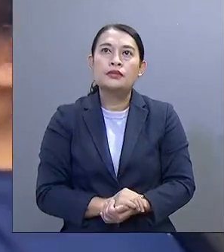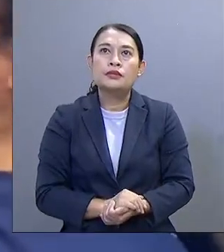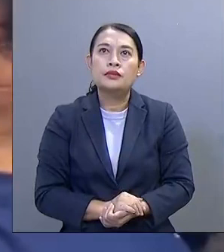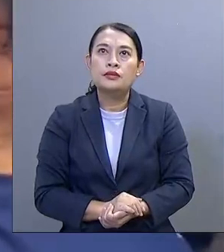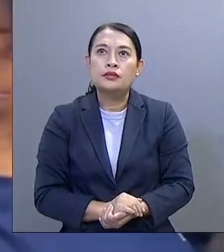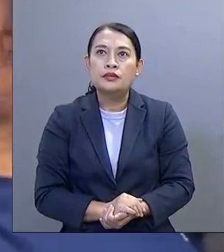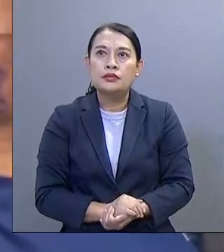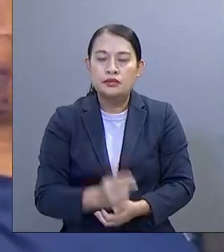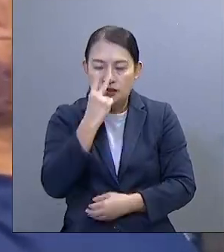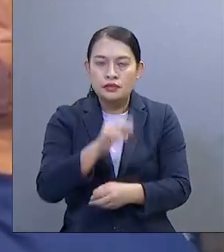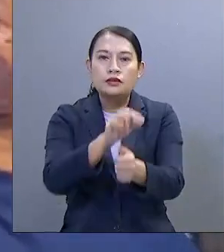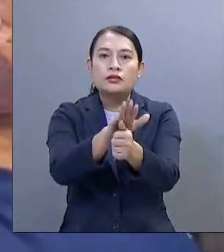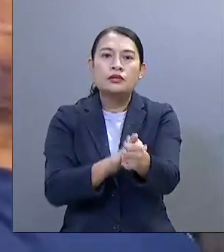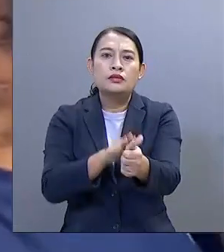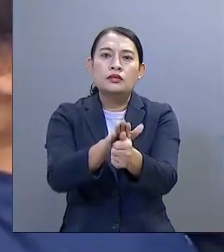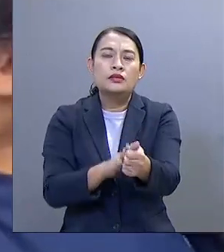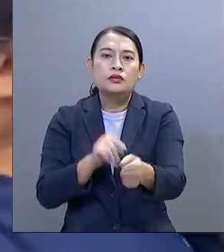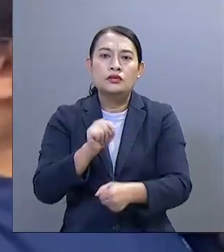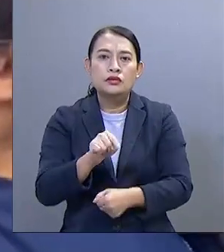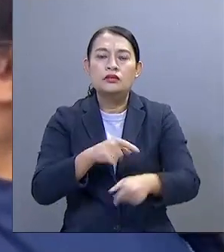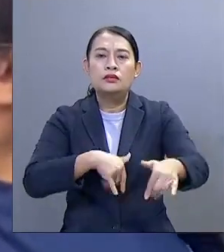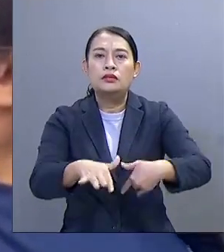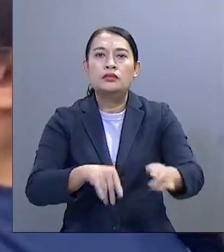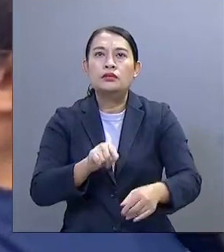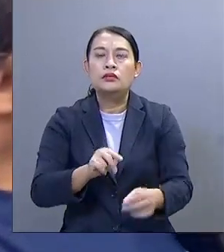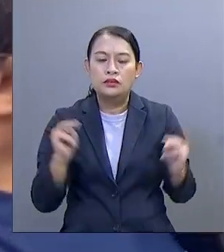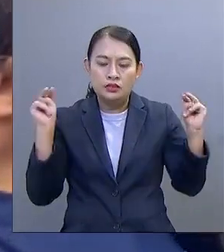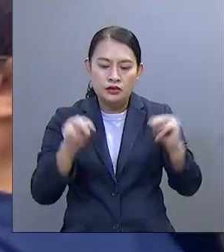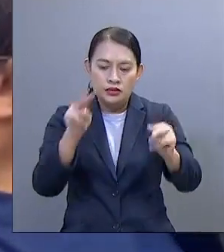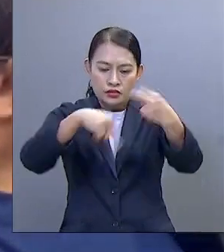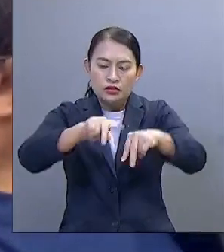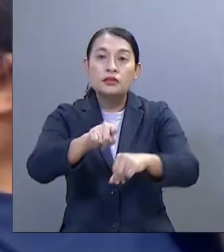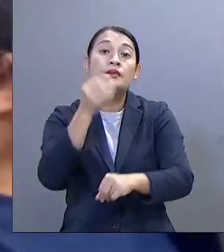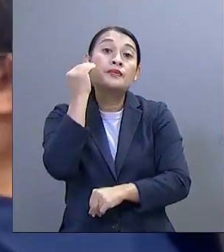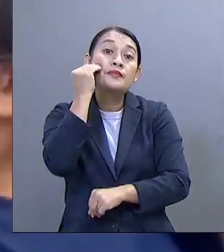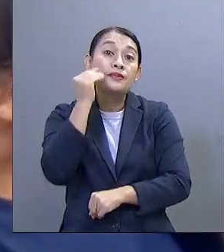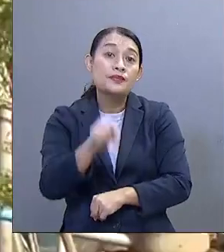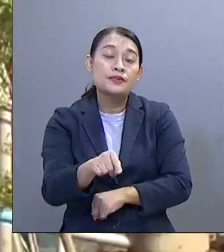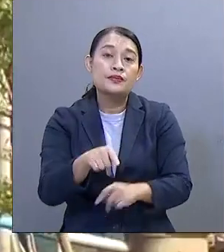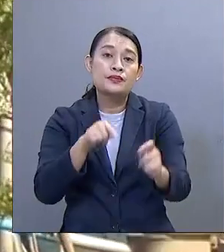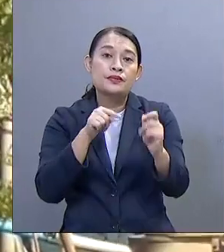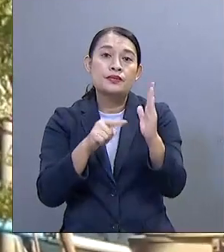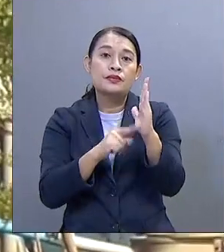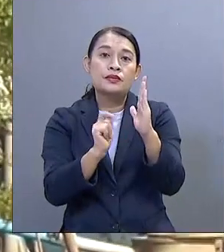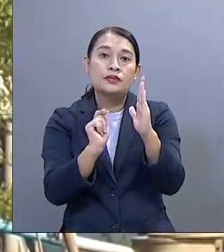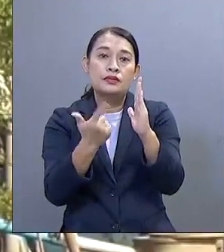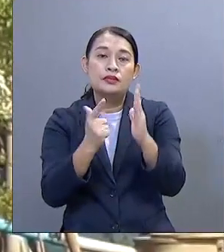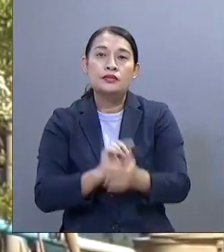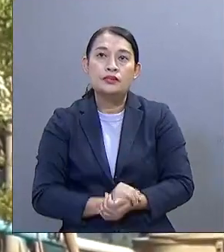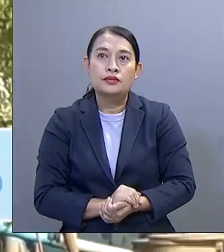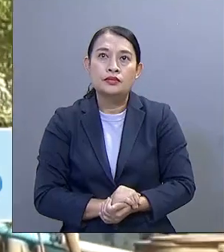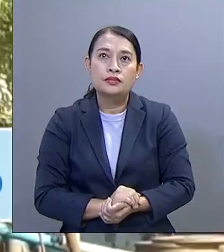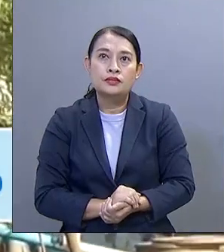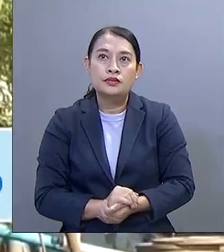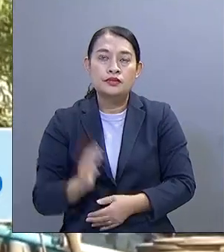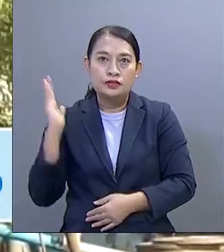ถ้าวบ้านจ ๆ นะคชมค่ะ เทิข่าว ไปสำรวจoyaวามเสยหายบ้านเรือนomicsด์บ้านนางรุ่